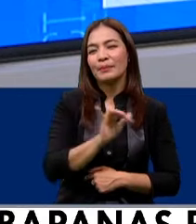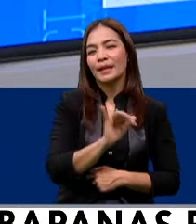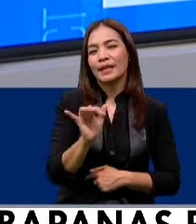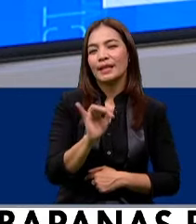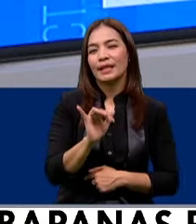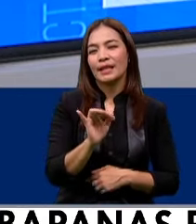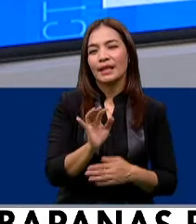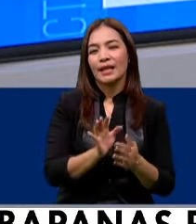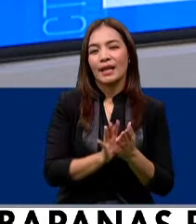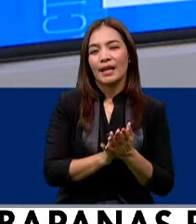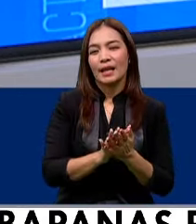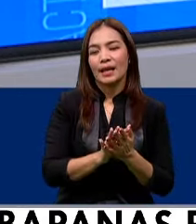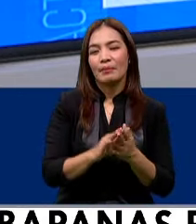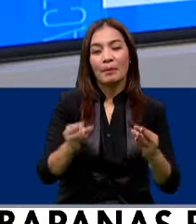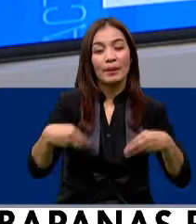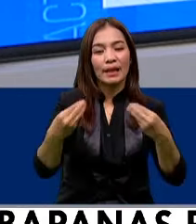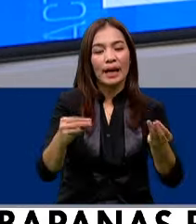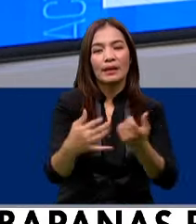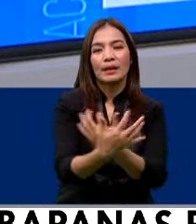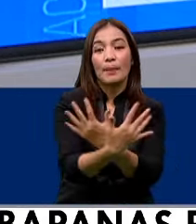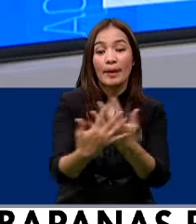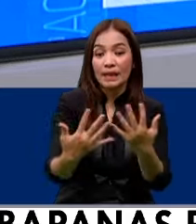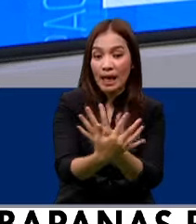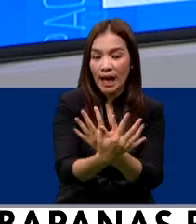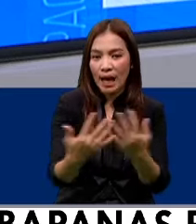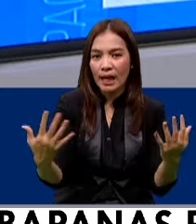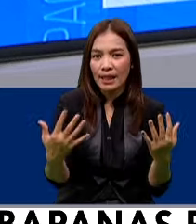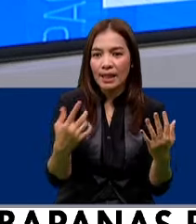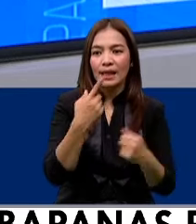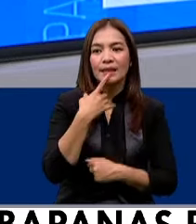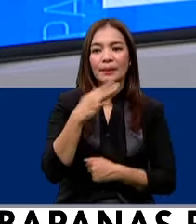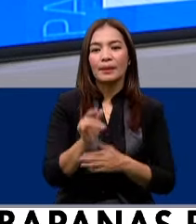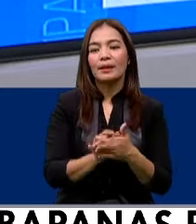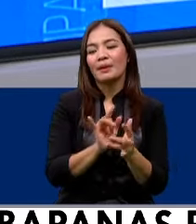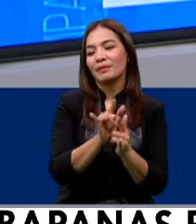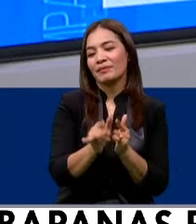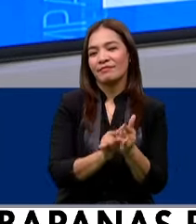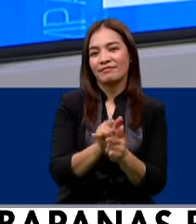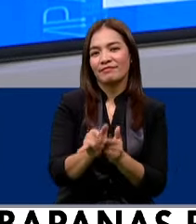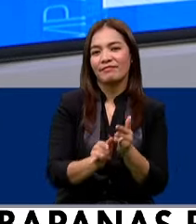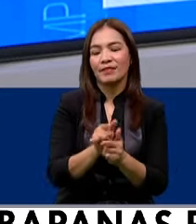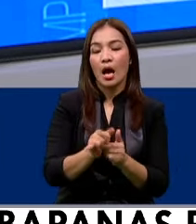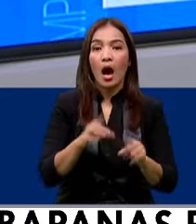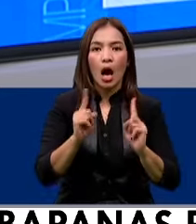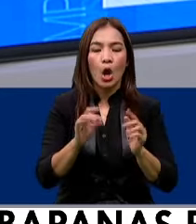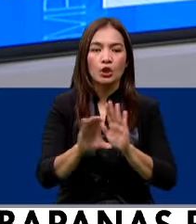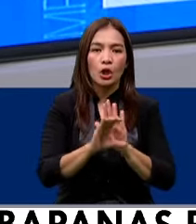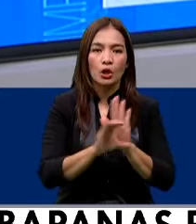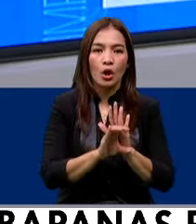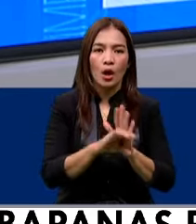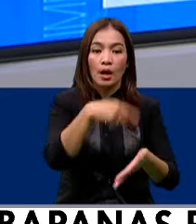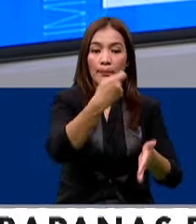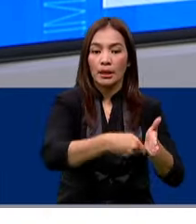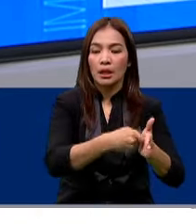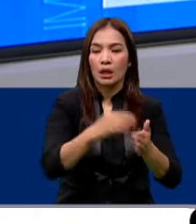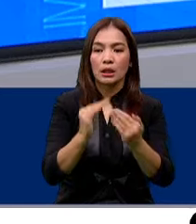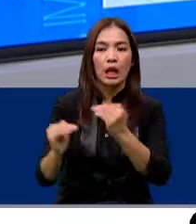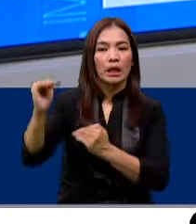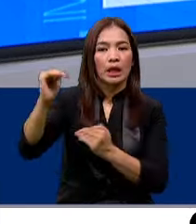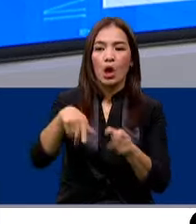rakatnya dan kalau kemudian salah satu atau dua-duanya tadi tax raaso dinaikkan itu kan artinya